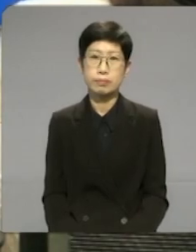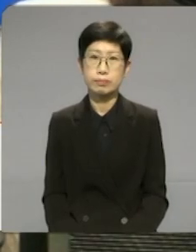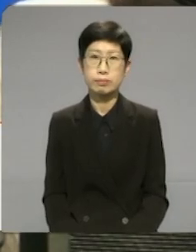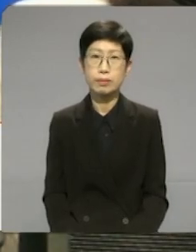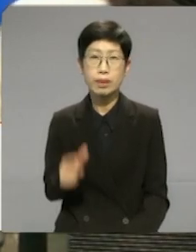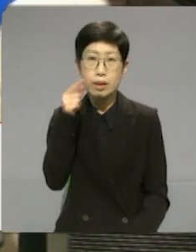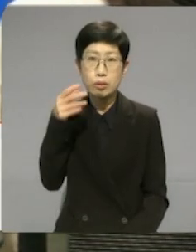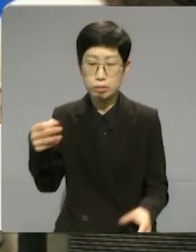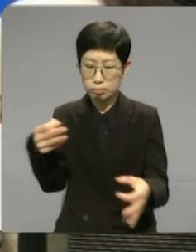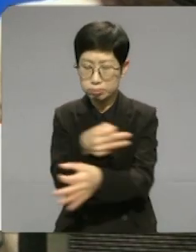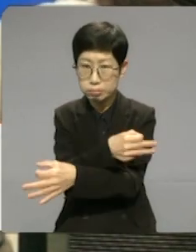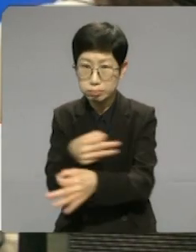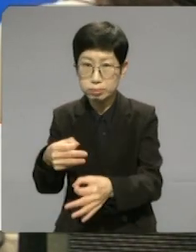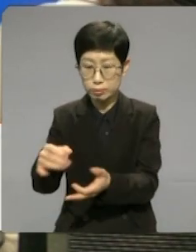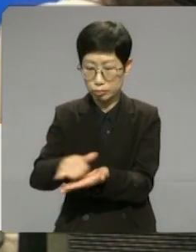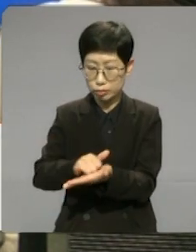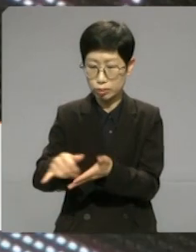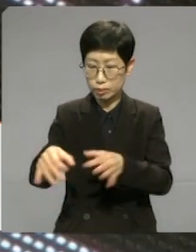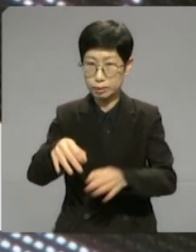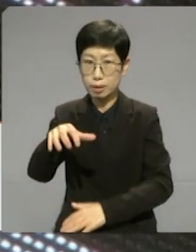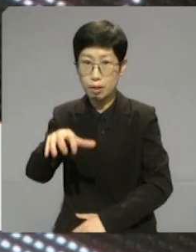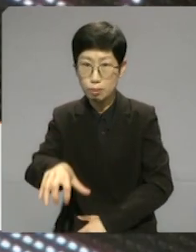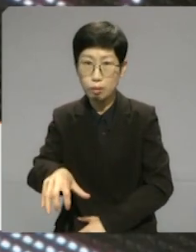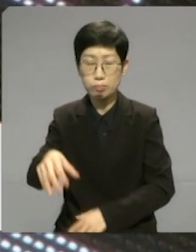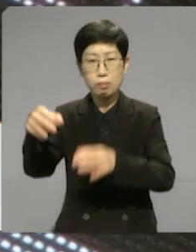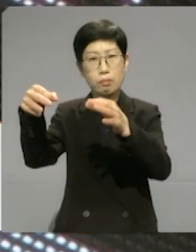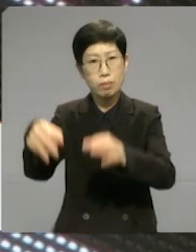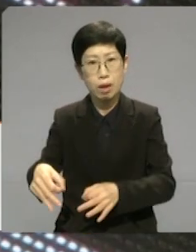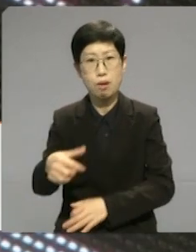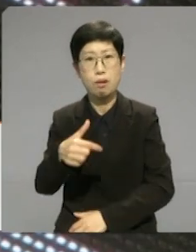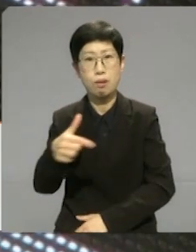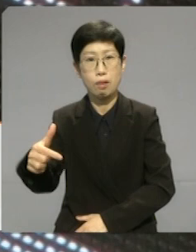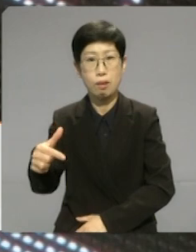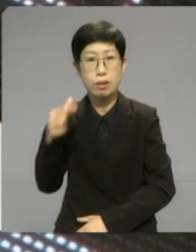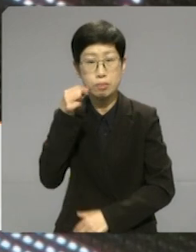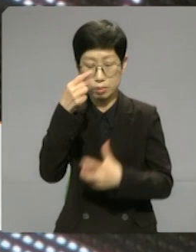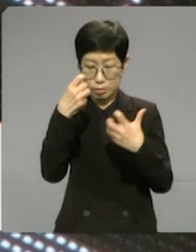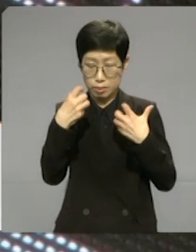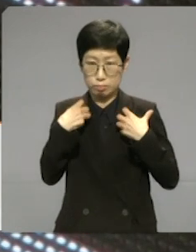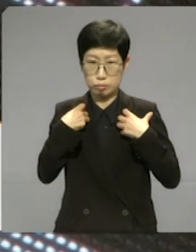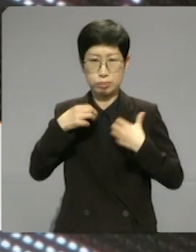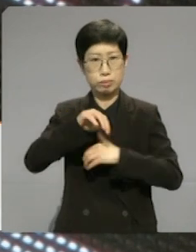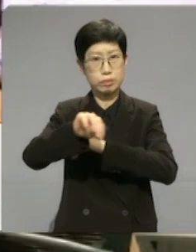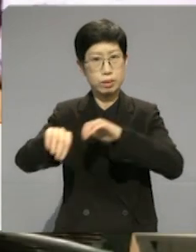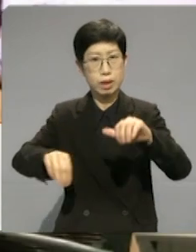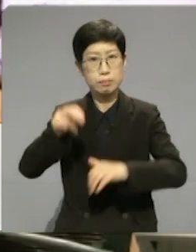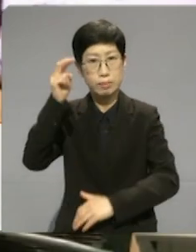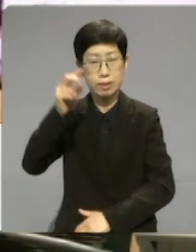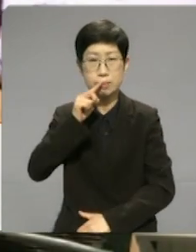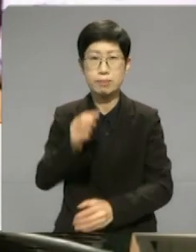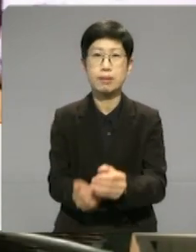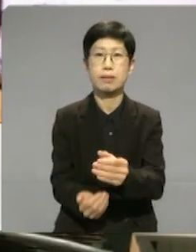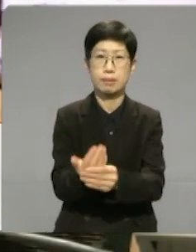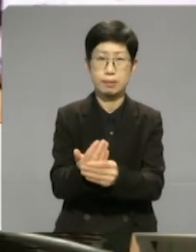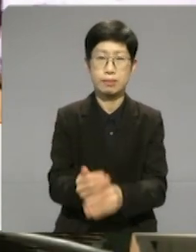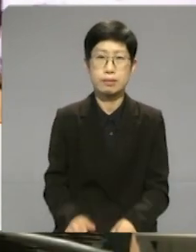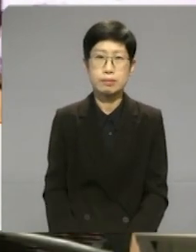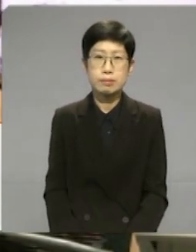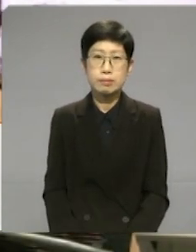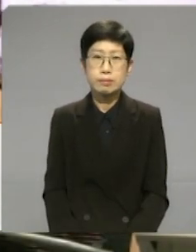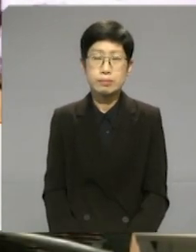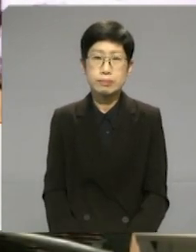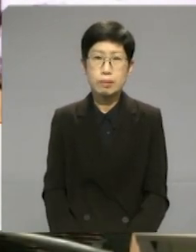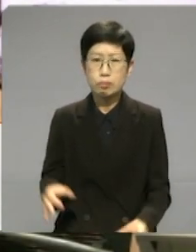엔달러 환율이 뉴욕 외환시장에서 급변동을 보여 일본 당국의 시장 개입 가능성이 또다시 제기됐습니다. 일본